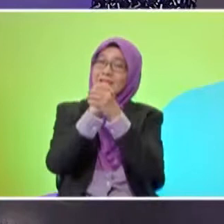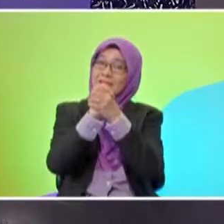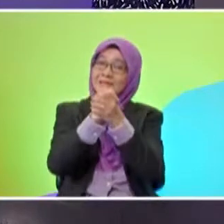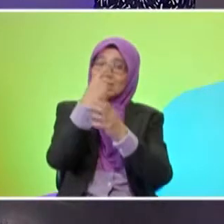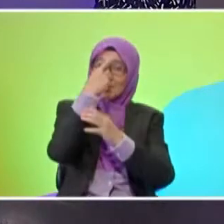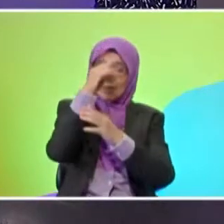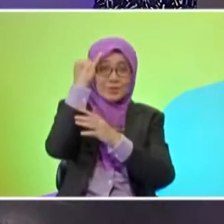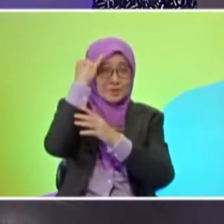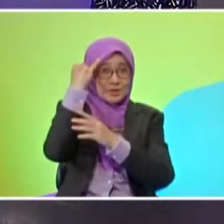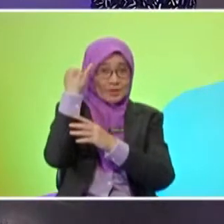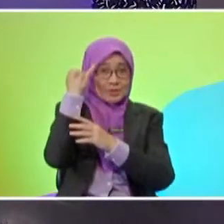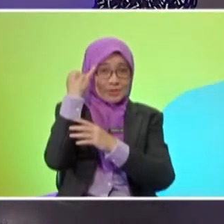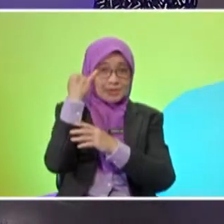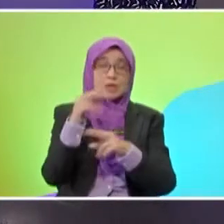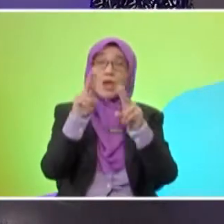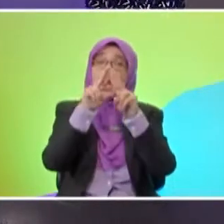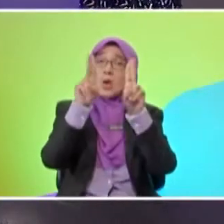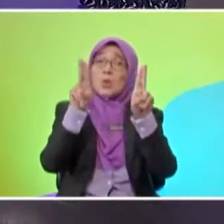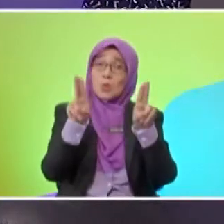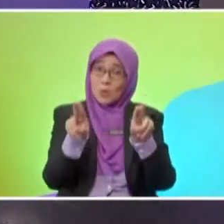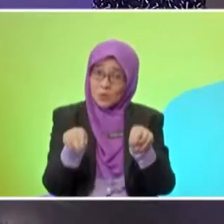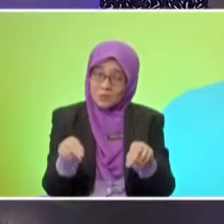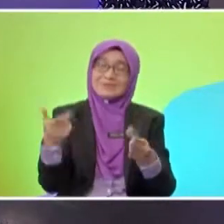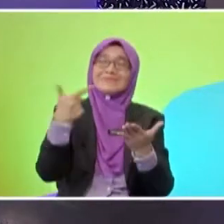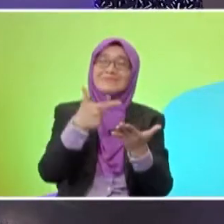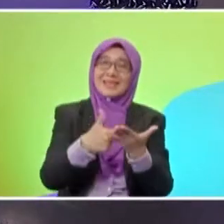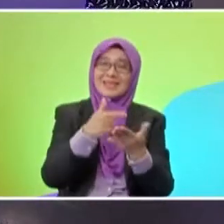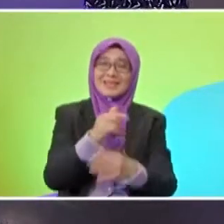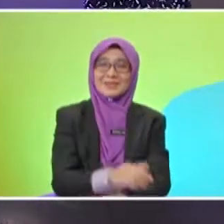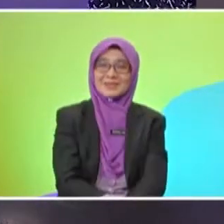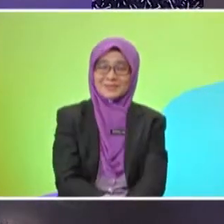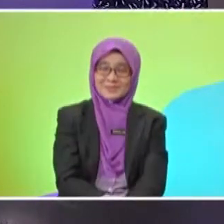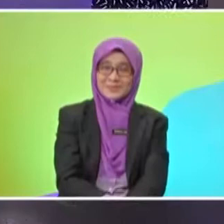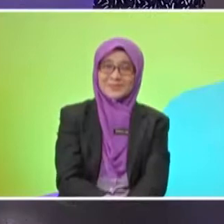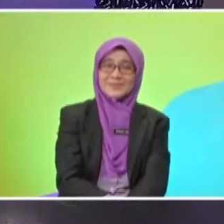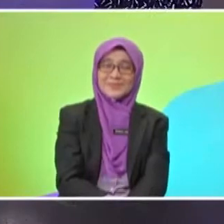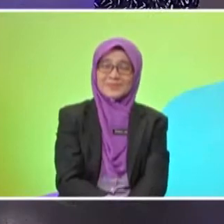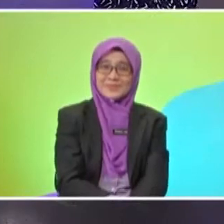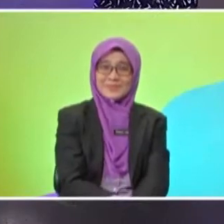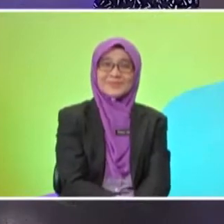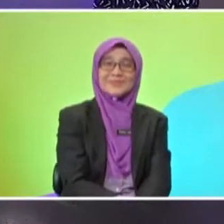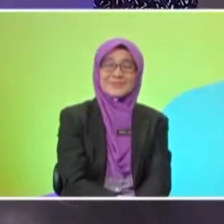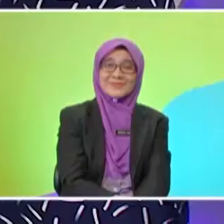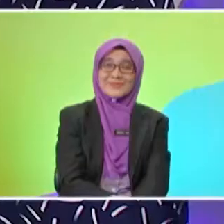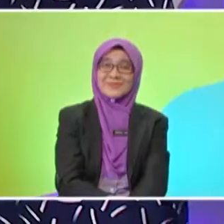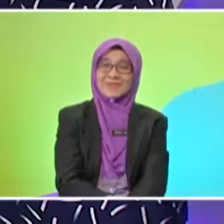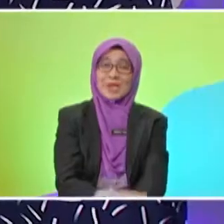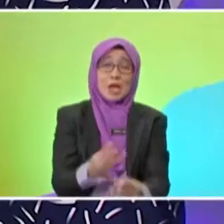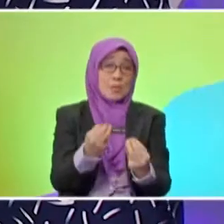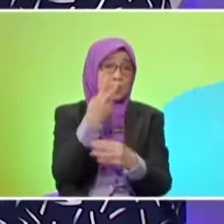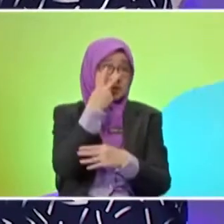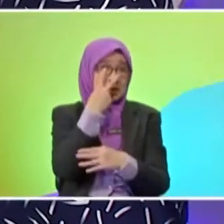jadi cek guna Uji lagi suwe mau gila akan depan ketujuh baju smule Ingatkan Ivan kepada